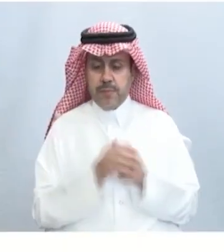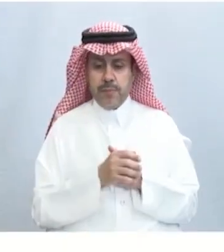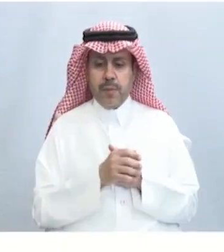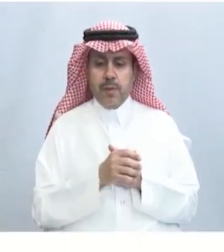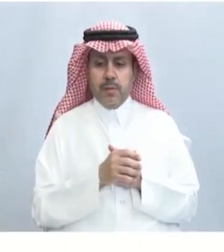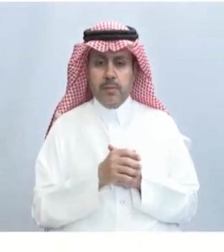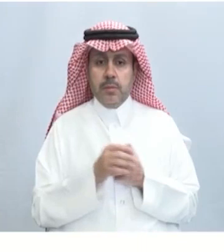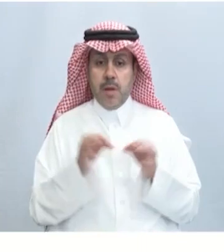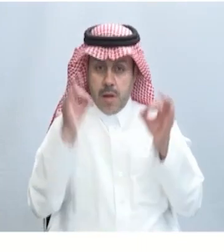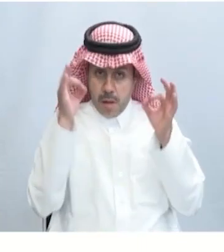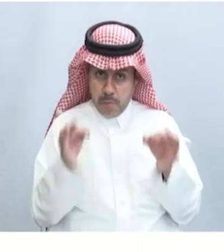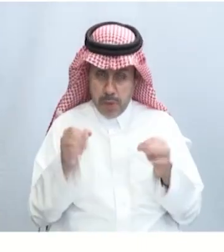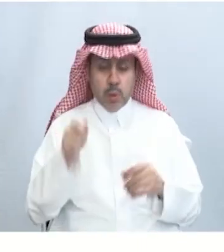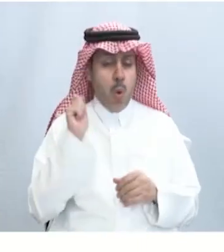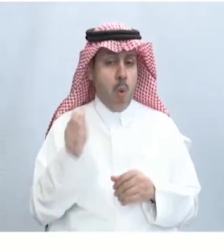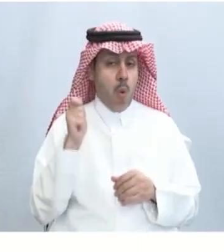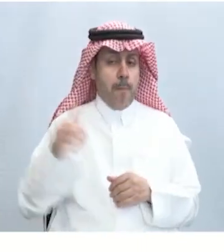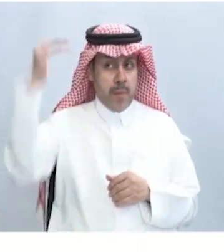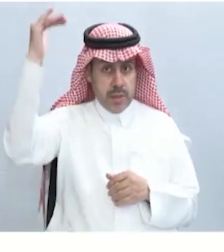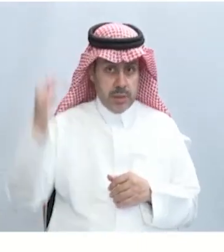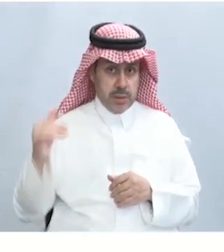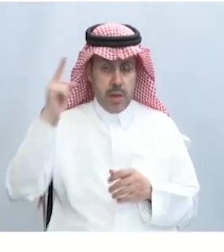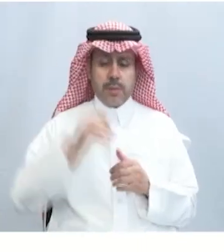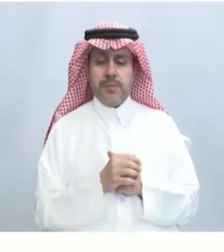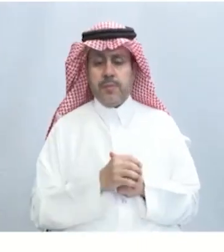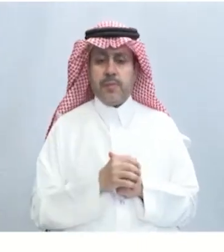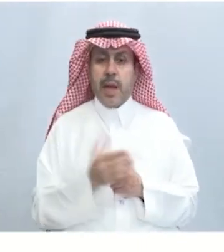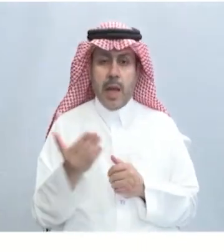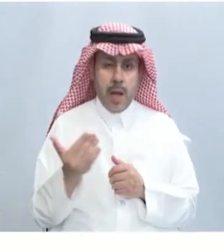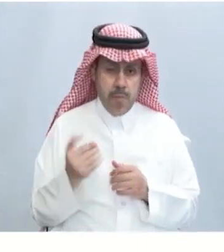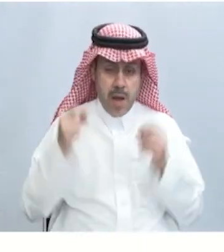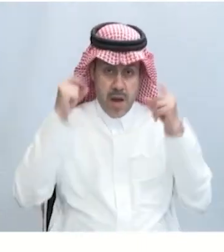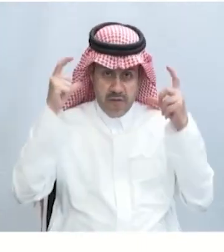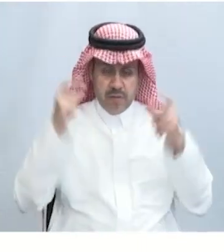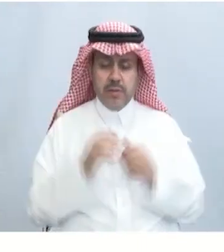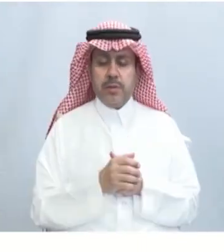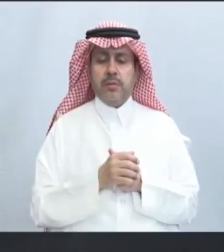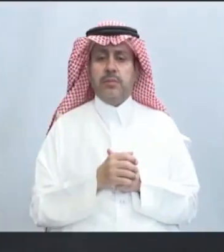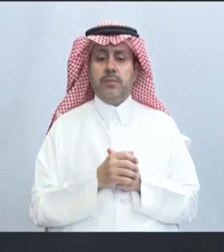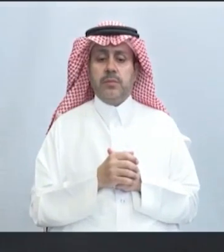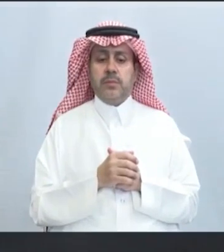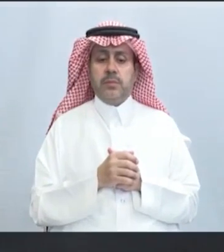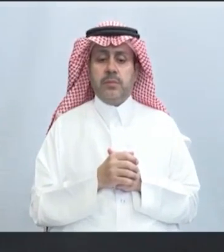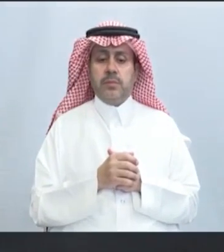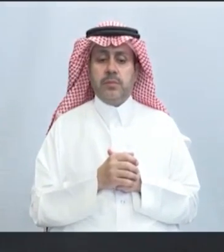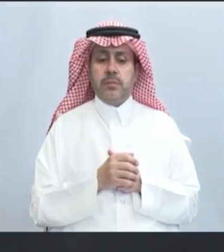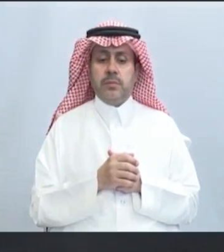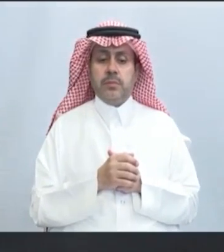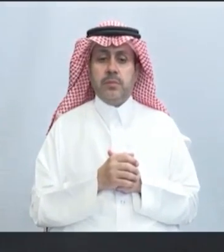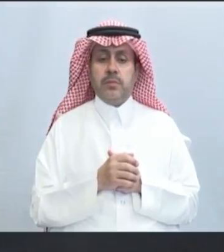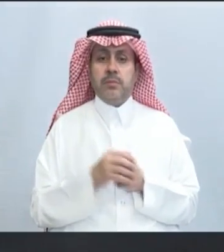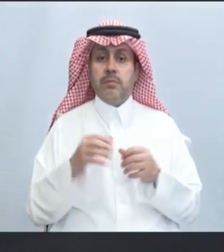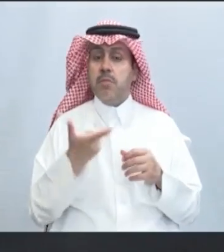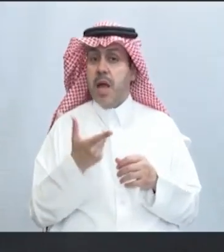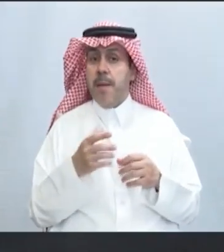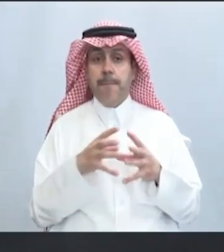اهميه الحكم بما انزل الله وقبل ان نعرف اهميه الحكم بما انزل الله لا بد نعرف امر وهو